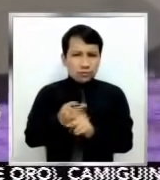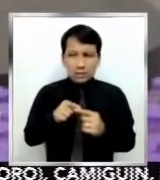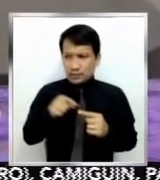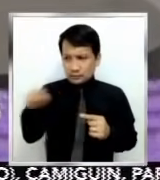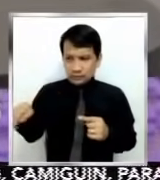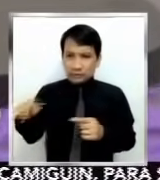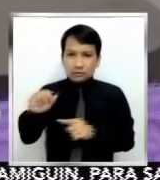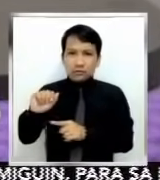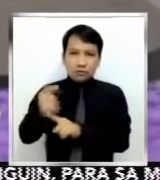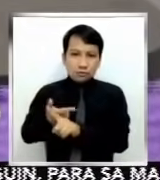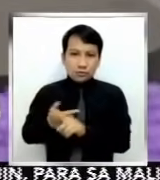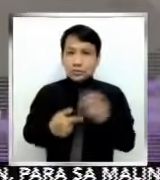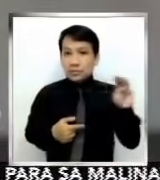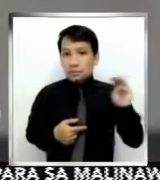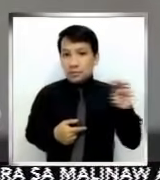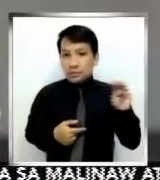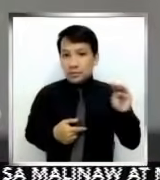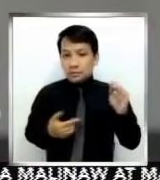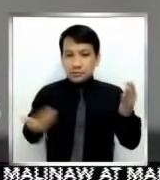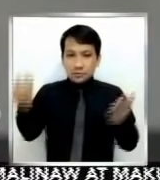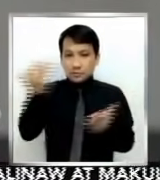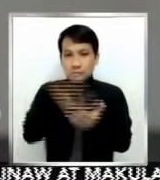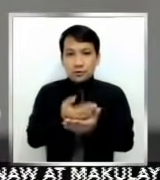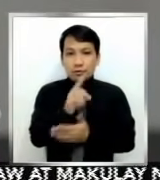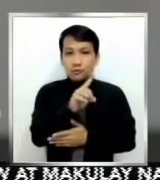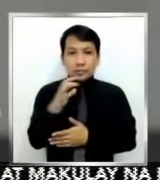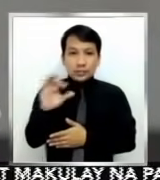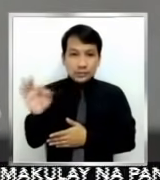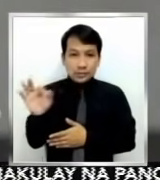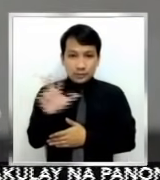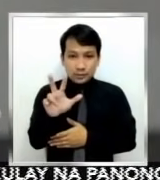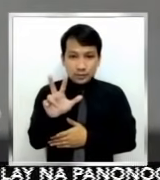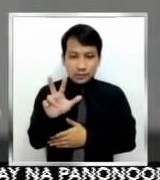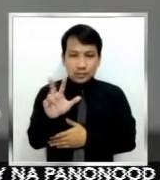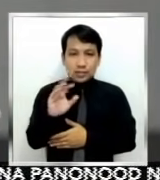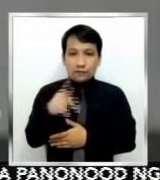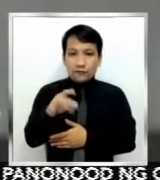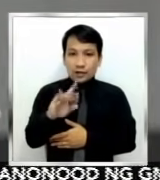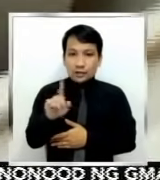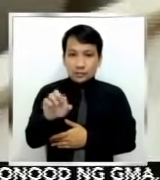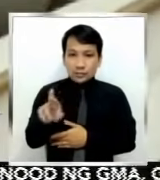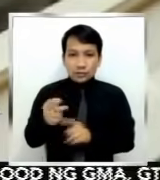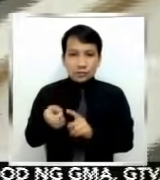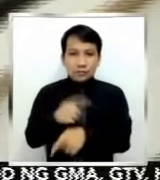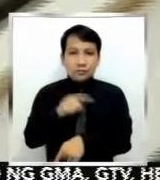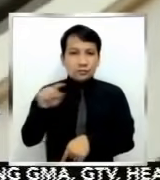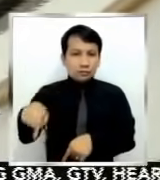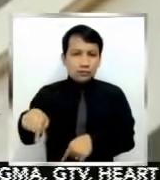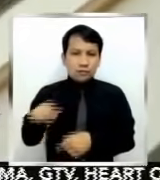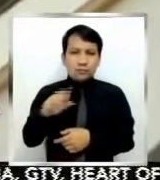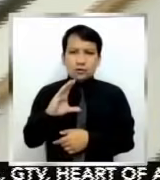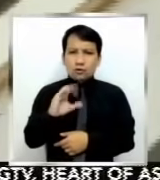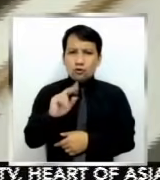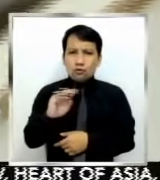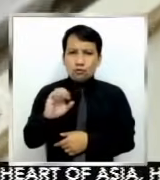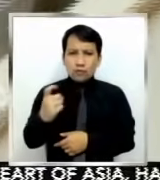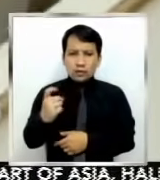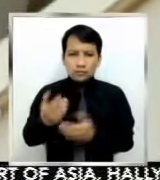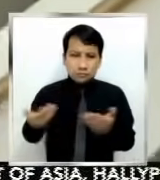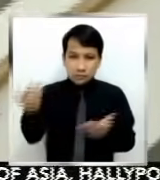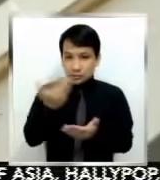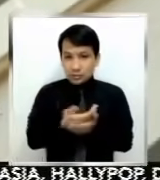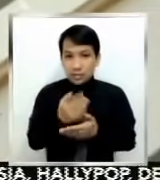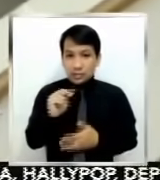inaasahang darating na sa bansa ang 193,000 doses ng Pfizer vaccine na mula rin sa COVAX. Dadalhin ito sa NCR Plus,